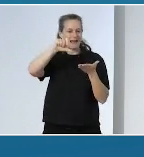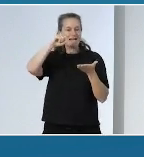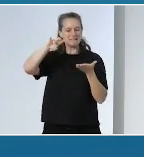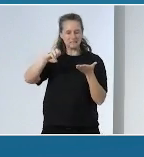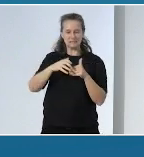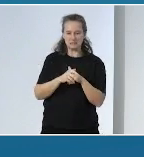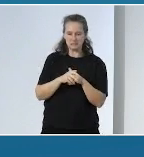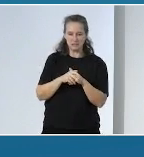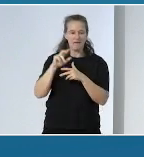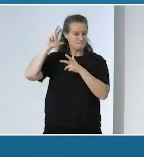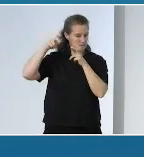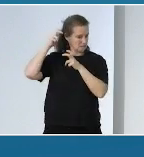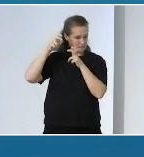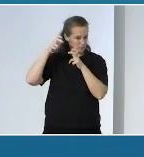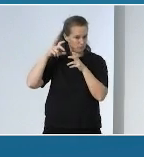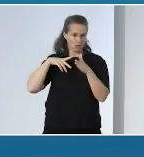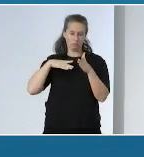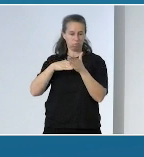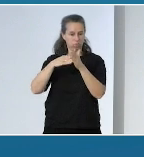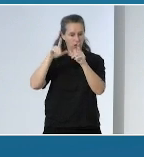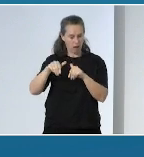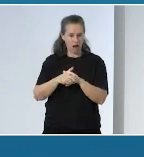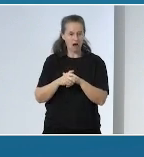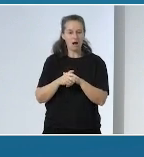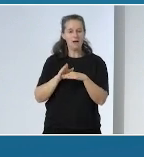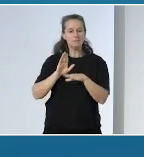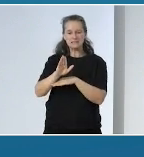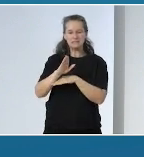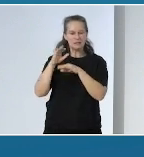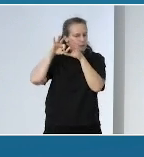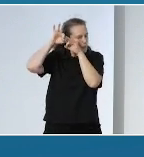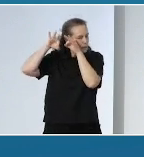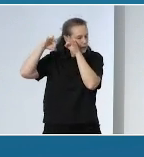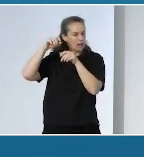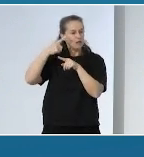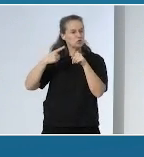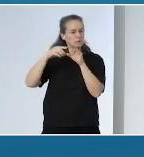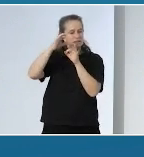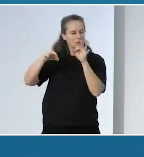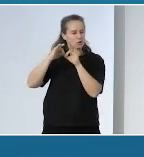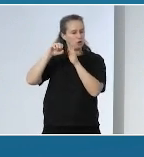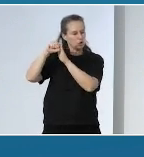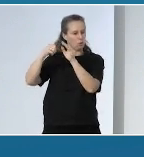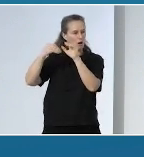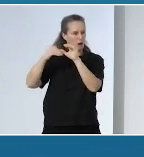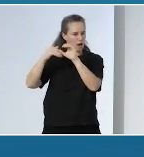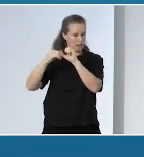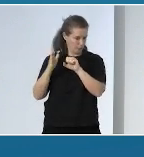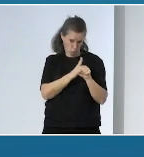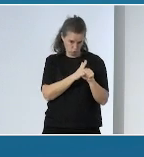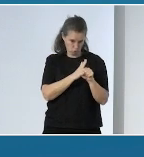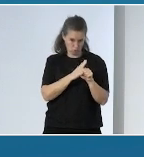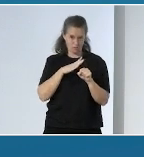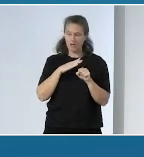du vestibule, avec uniquement le canal semi-circulaire supérieur droit et gauche. Et